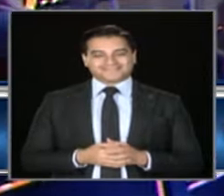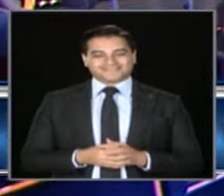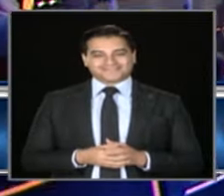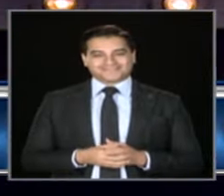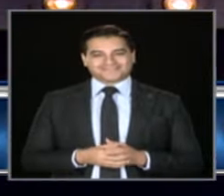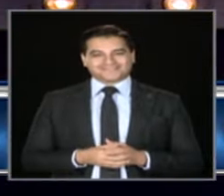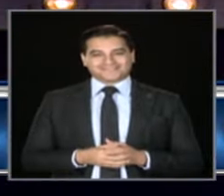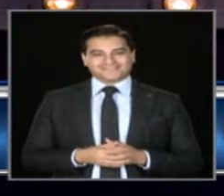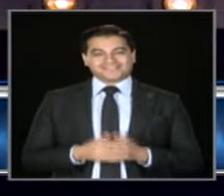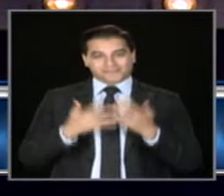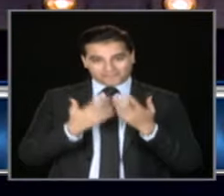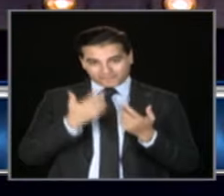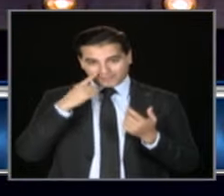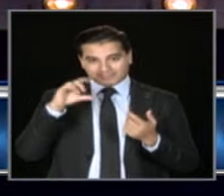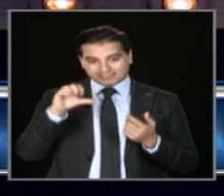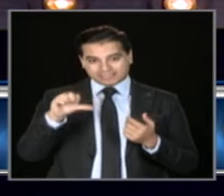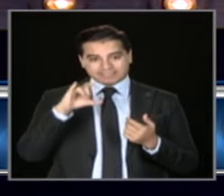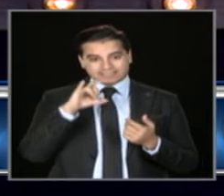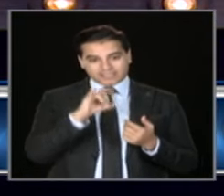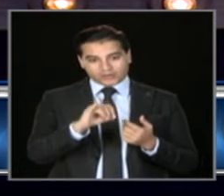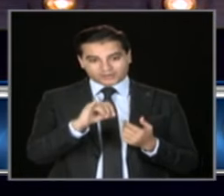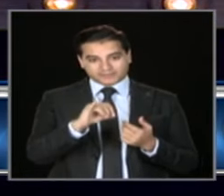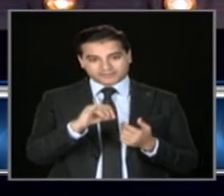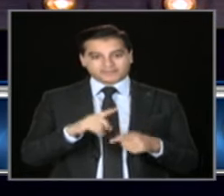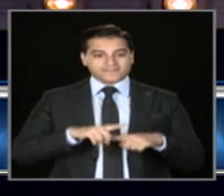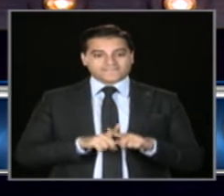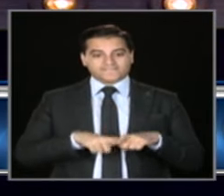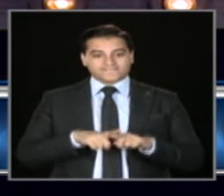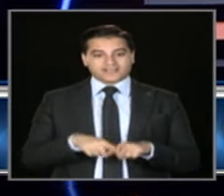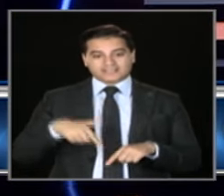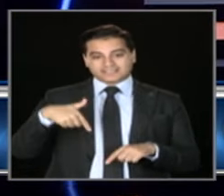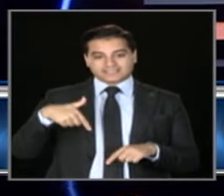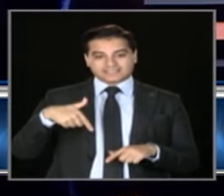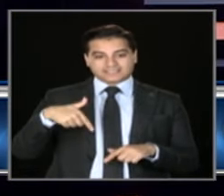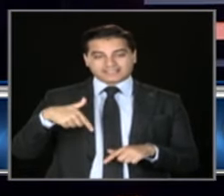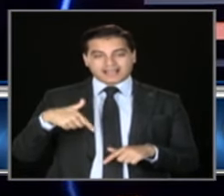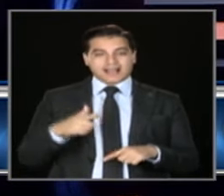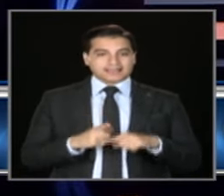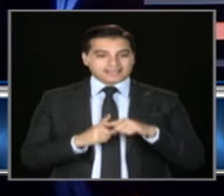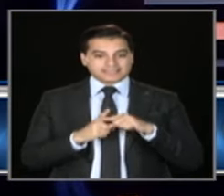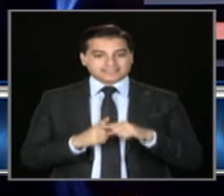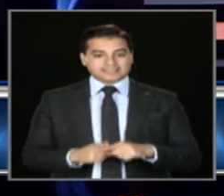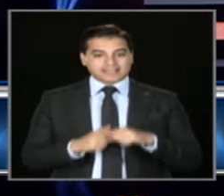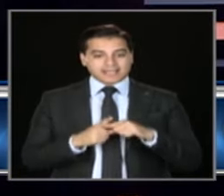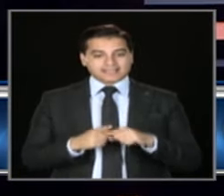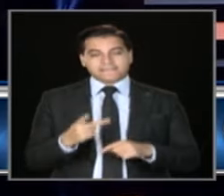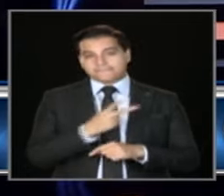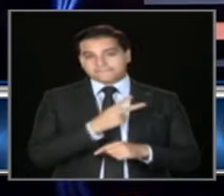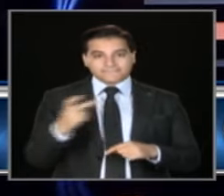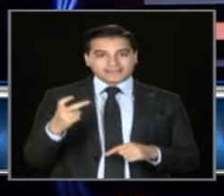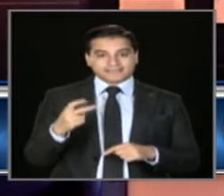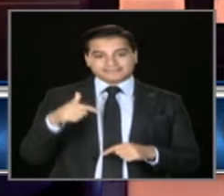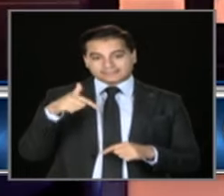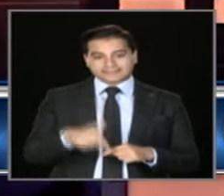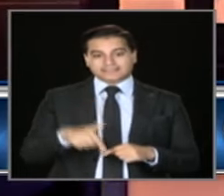هو حل المساله الاتيه 59 في 6